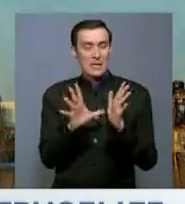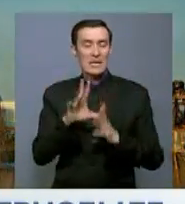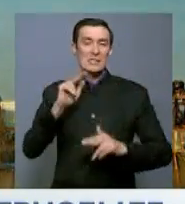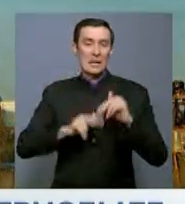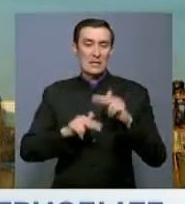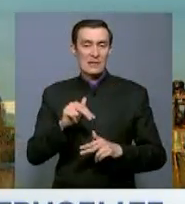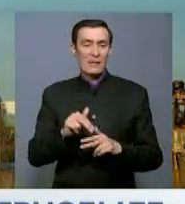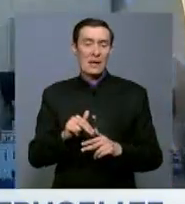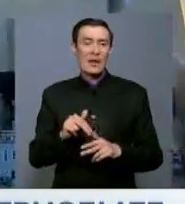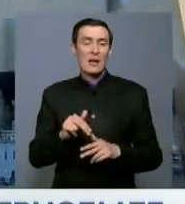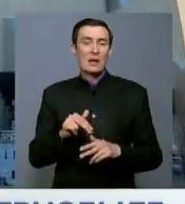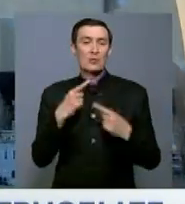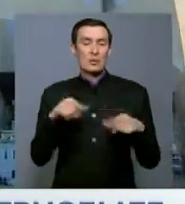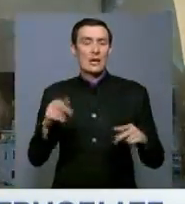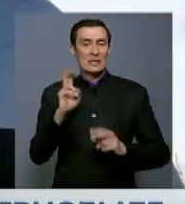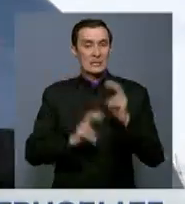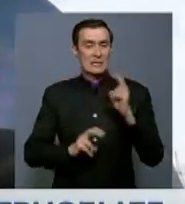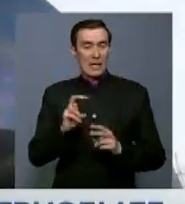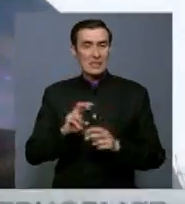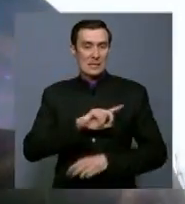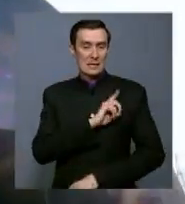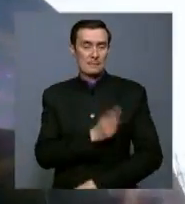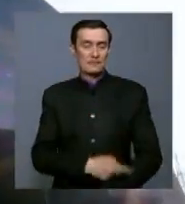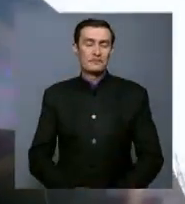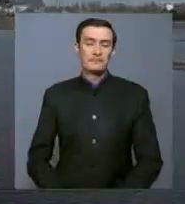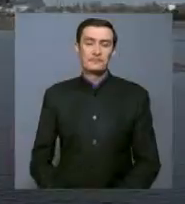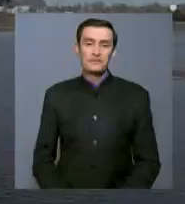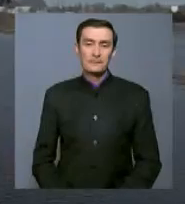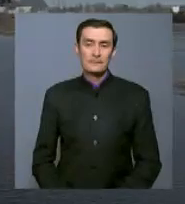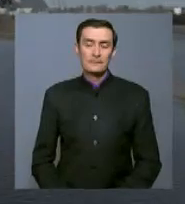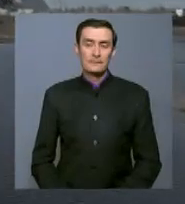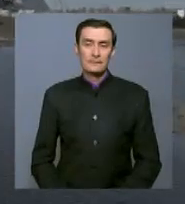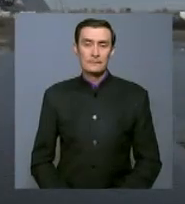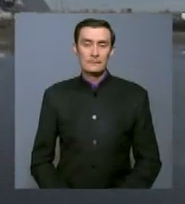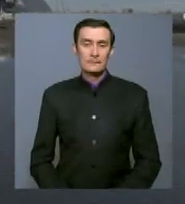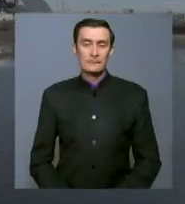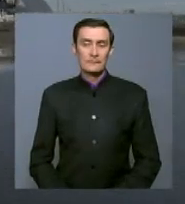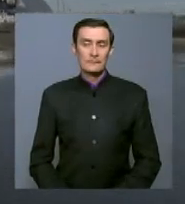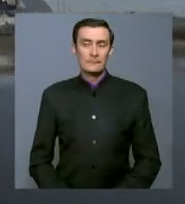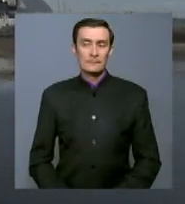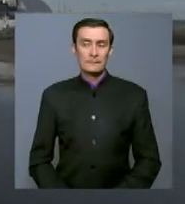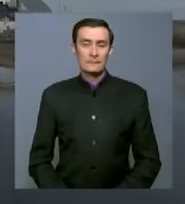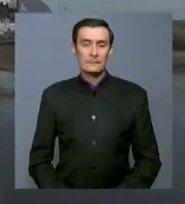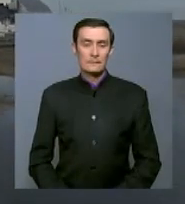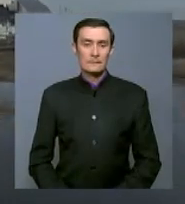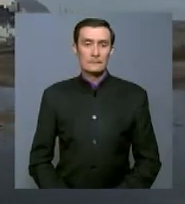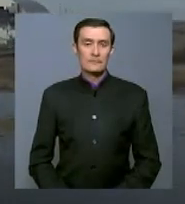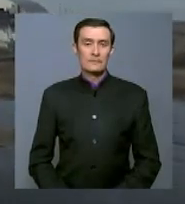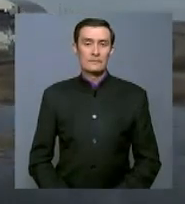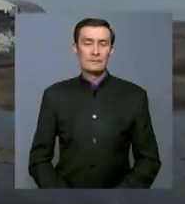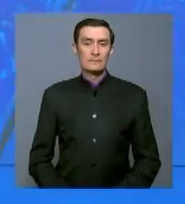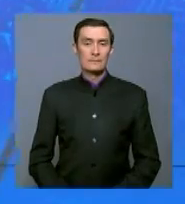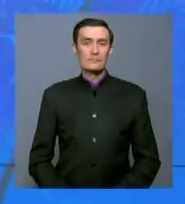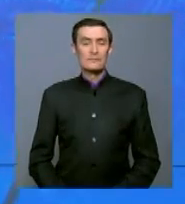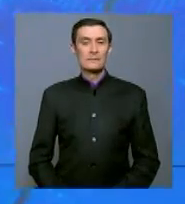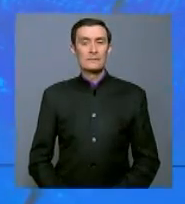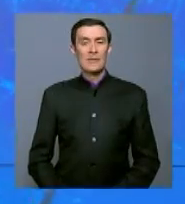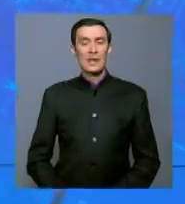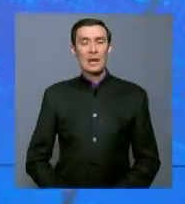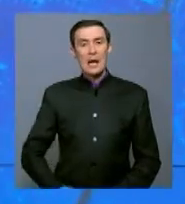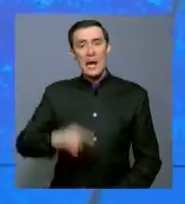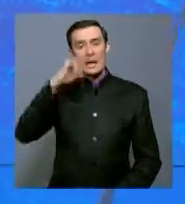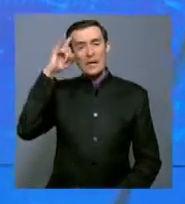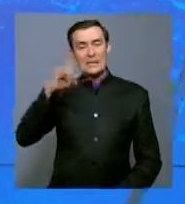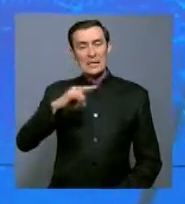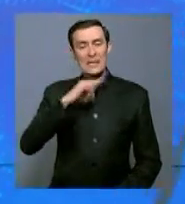строительство энергоаккумулирующих станций. Анна Панащук, Михаил Мищенко, специально для Хабар-24, Киев, Украина. Тем